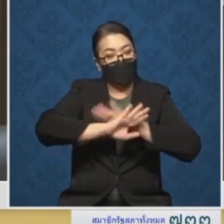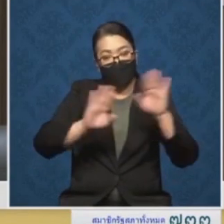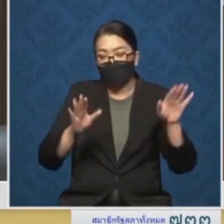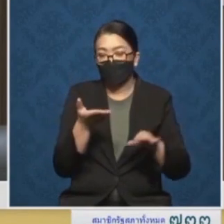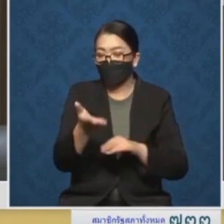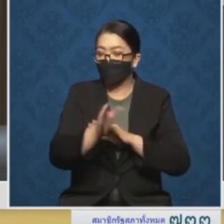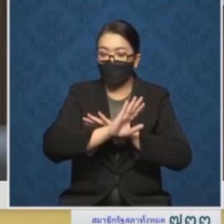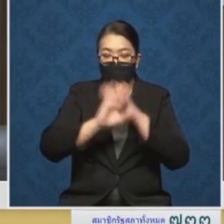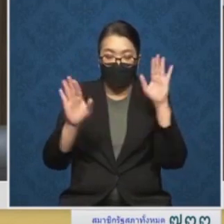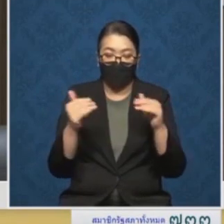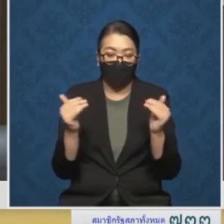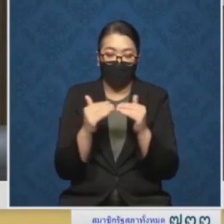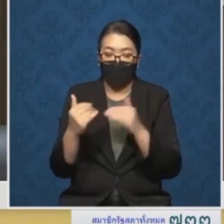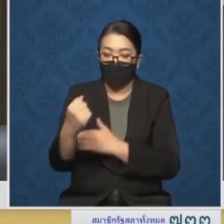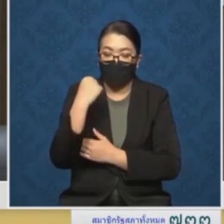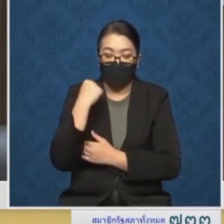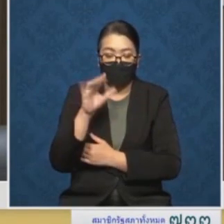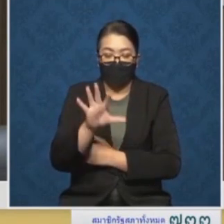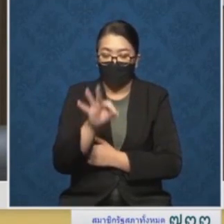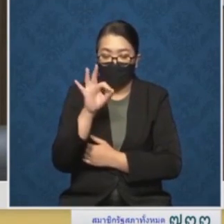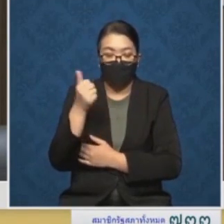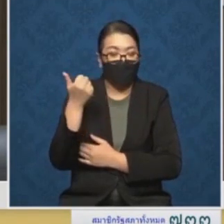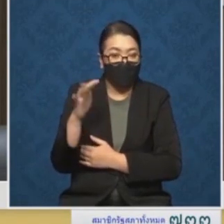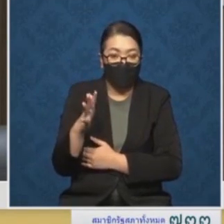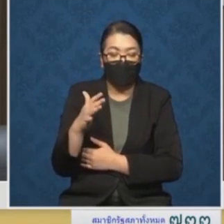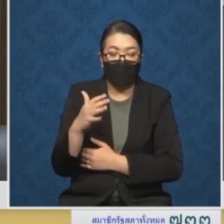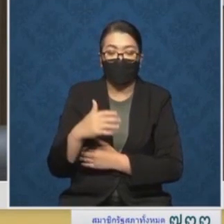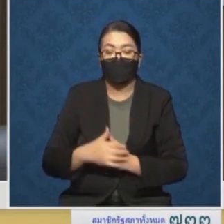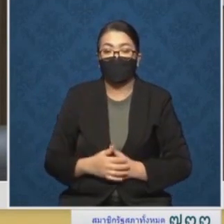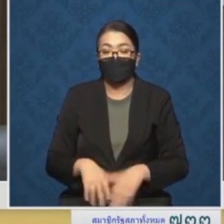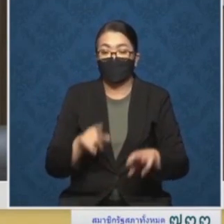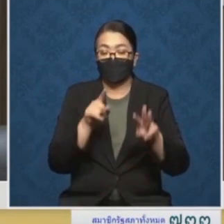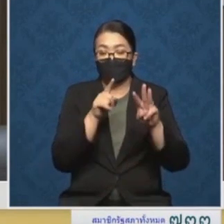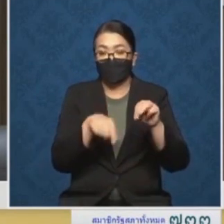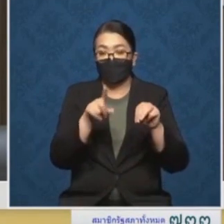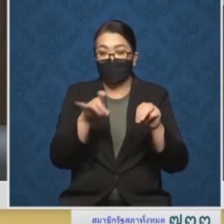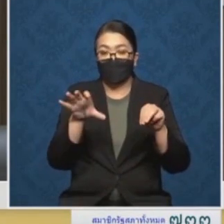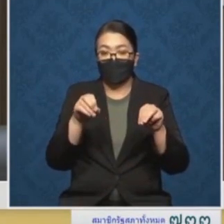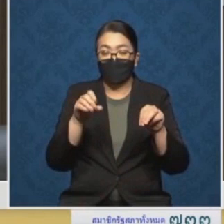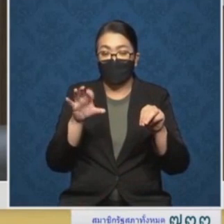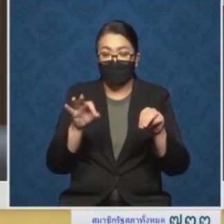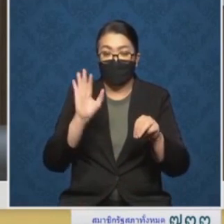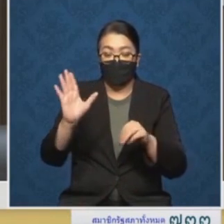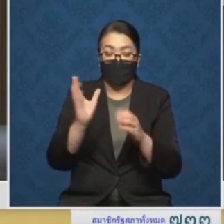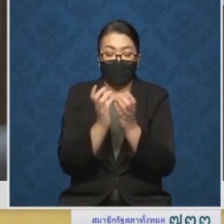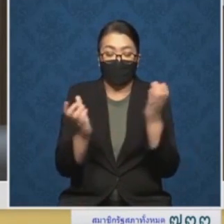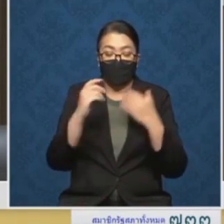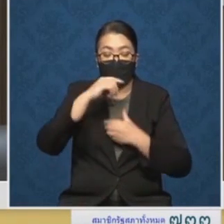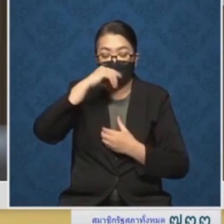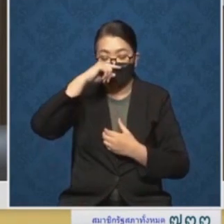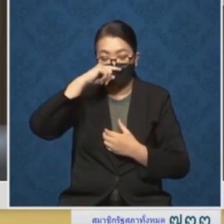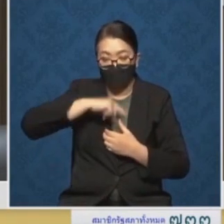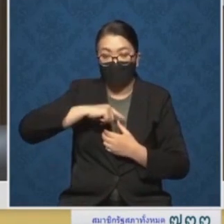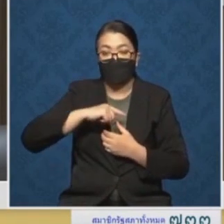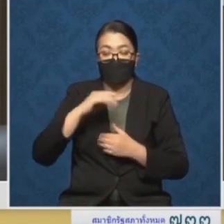กราบเรียนต่อท่านประธานมีดังนี้ครับโดยที่มาตรา159ของรัฐธรรมนูญแห่งราชอาณาจักรไทย